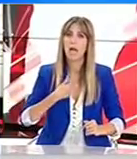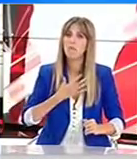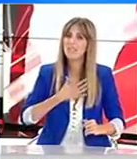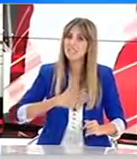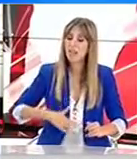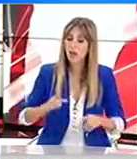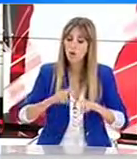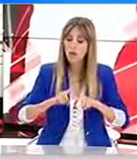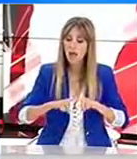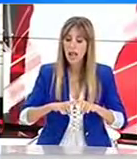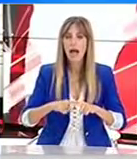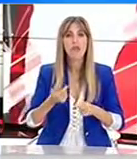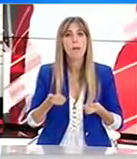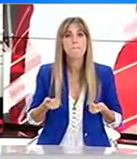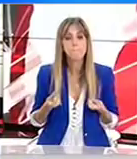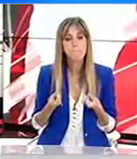συνολικότερο μοντέλο